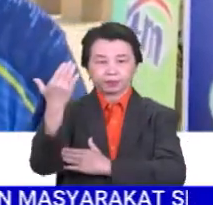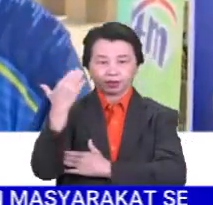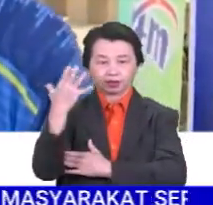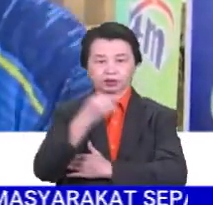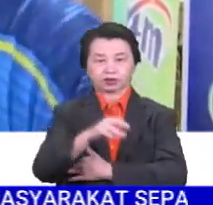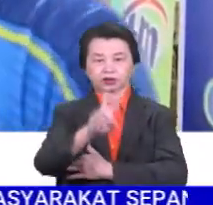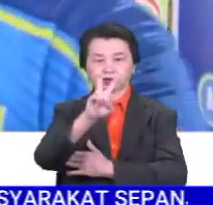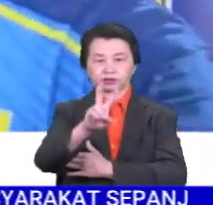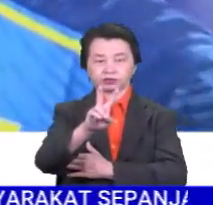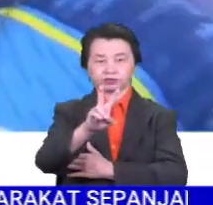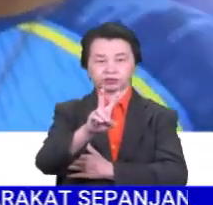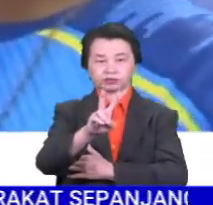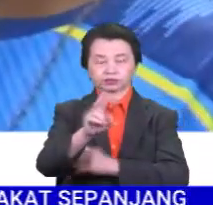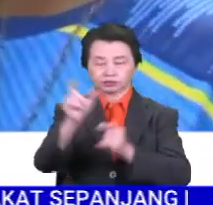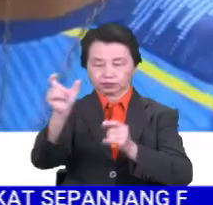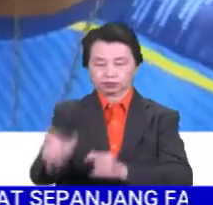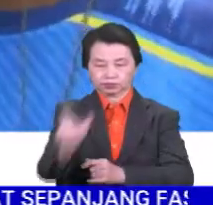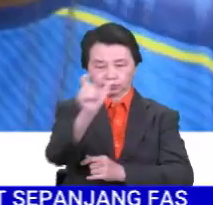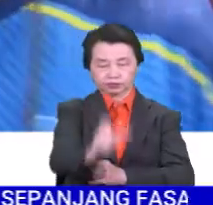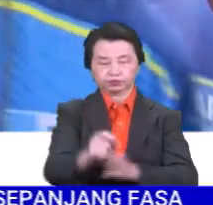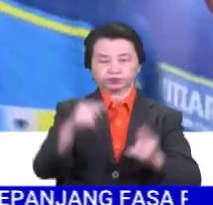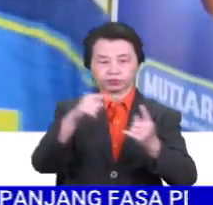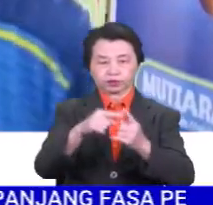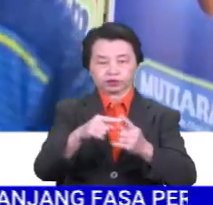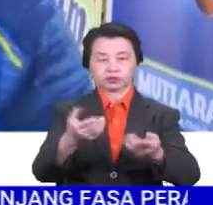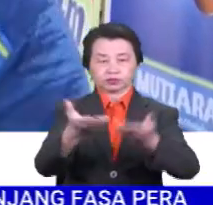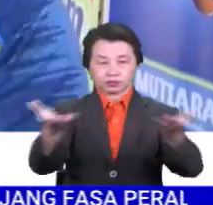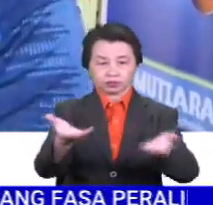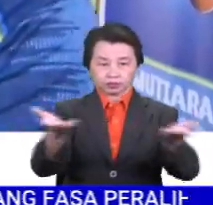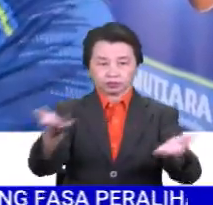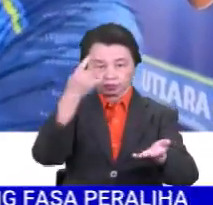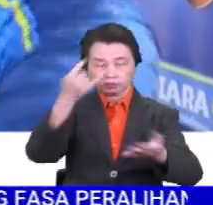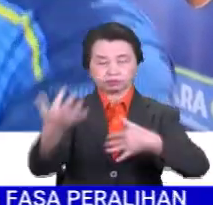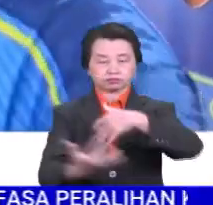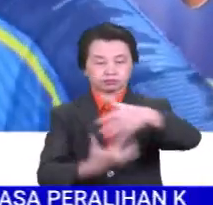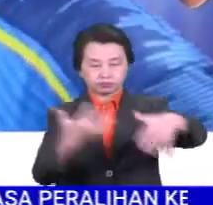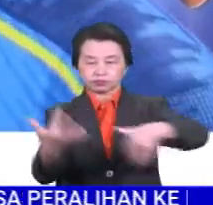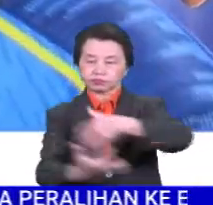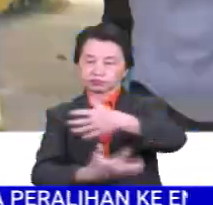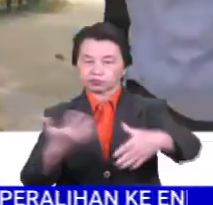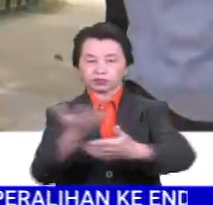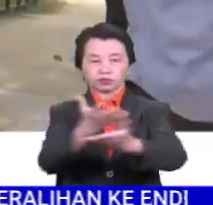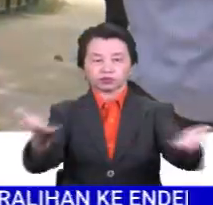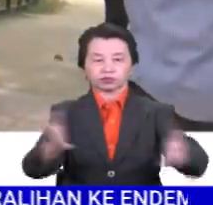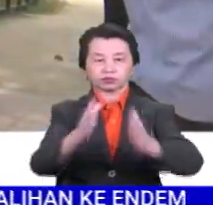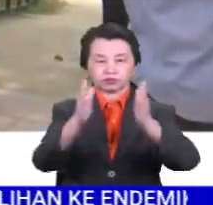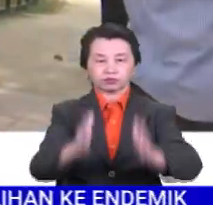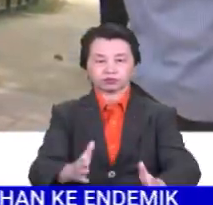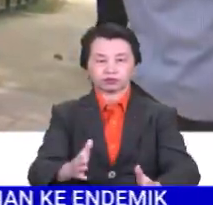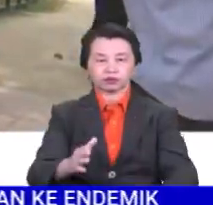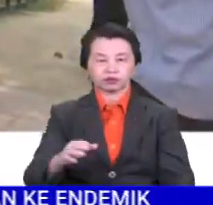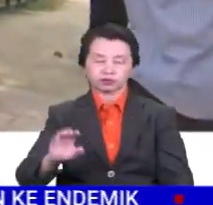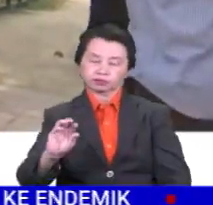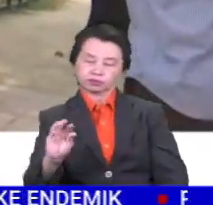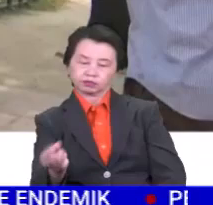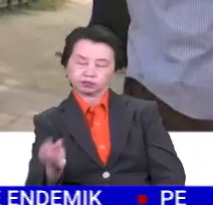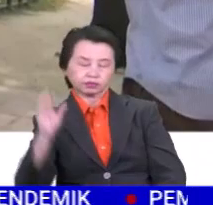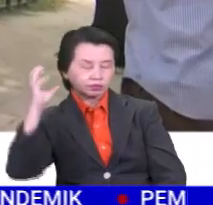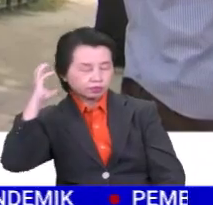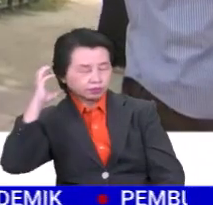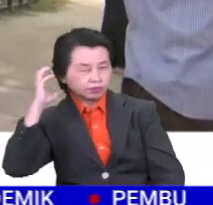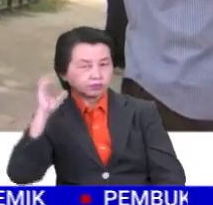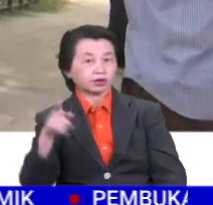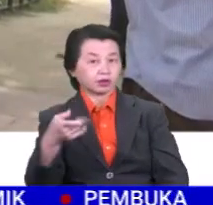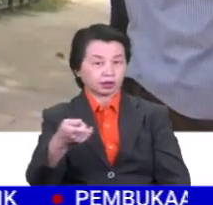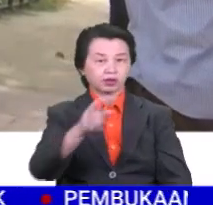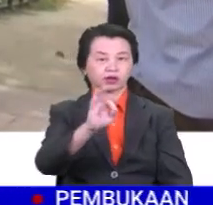dua Mutiara ke Padang Kota Lama Esplanade. Jadi untuk meramah mesra dengan semua pendengar setia Mutiara FM. Dan pelbagai